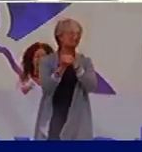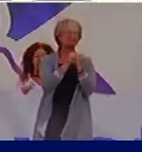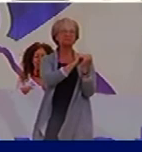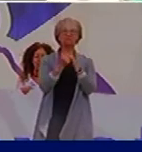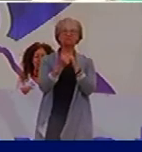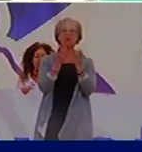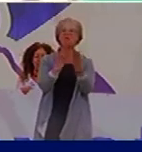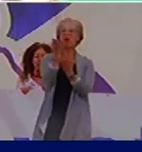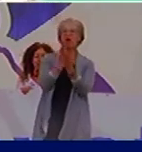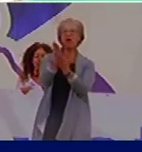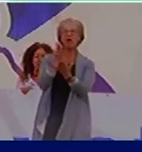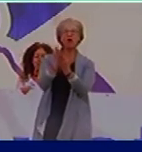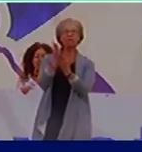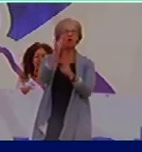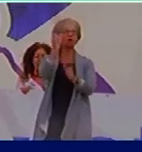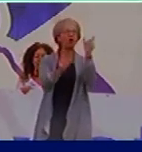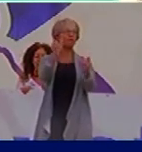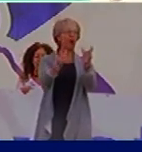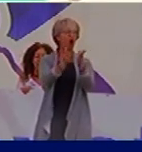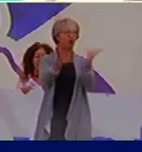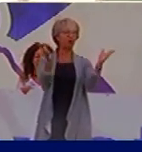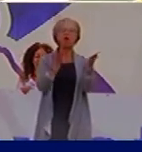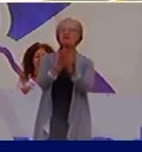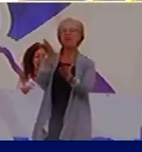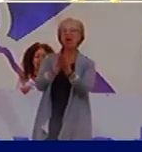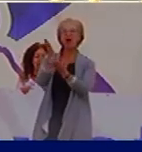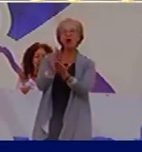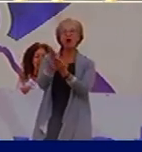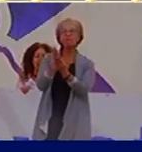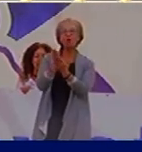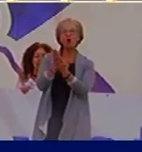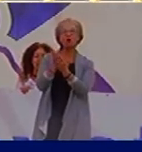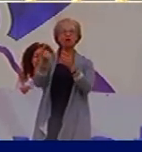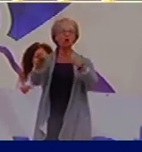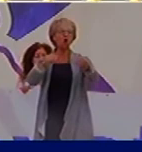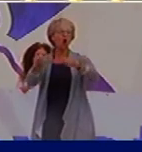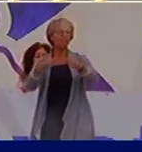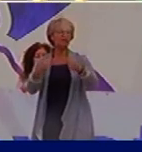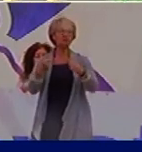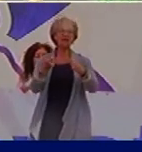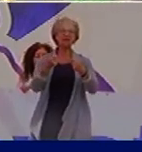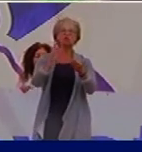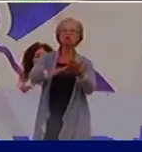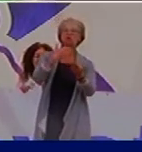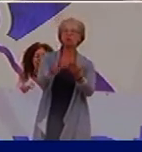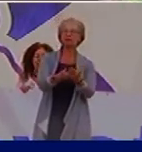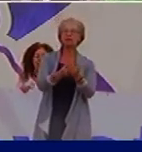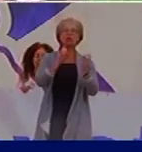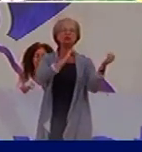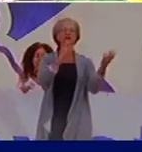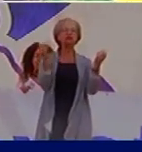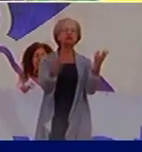a favore del popolo, a favore di quelle dei commercianti, soprattutto di quei